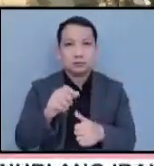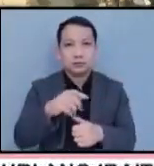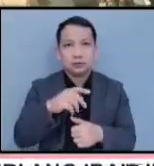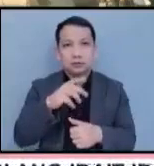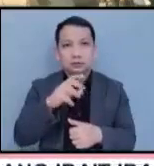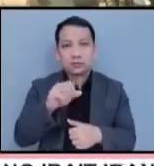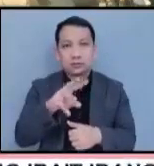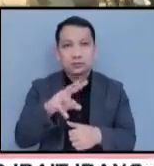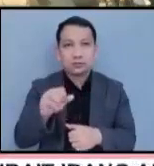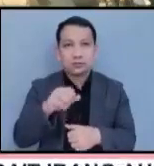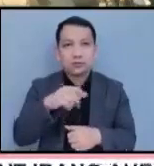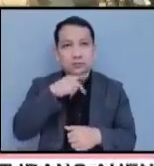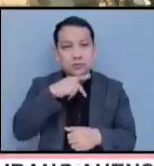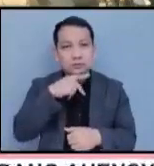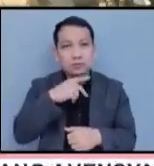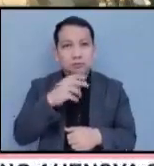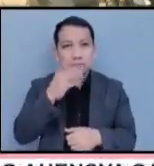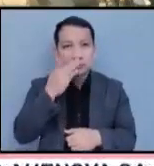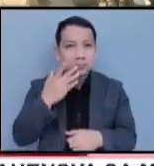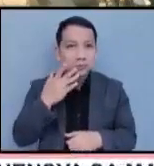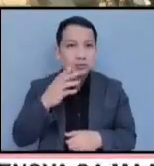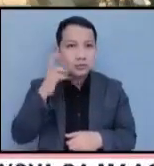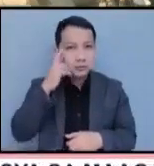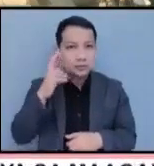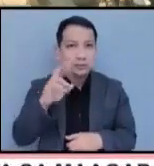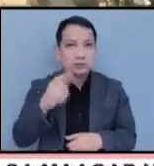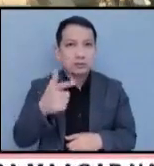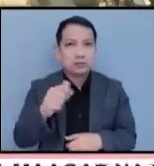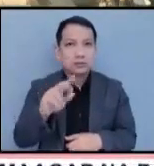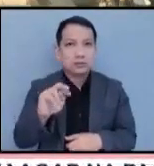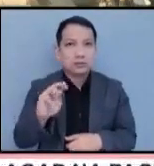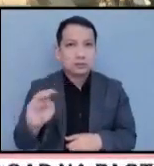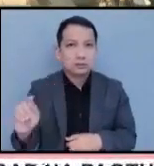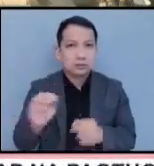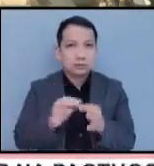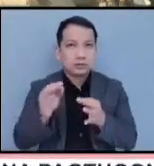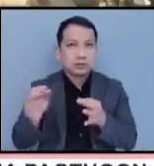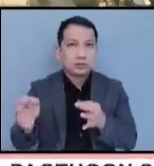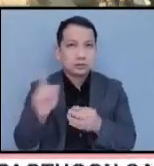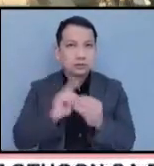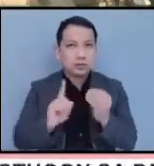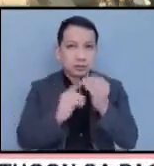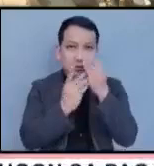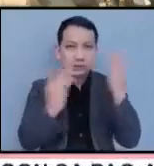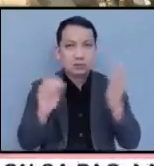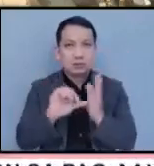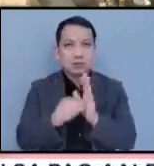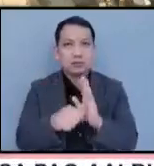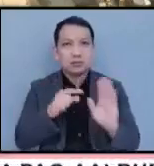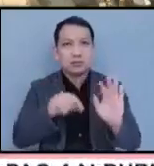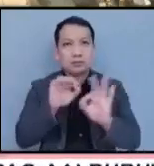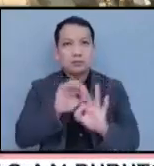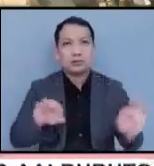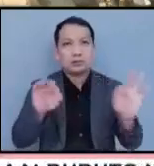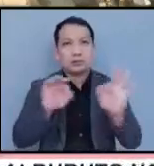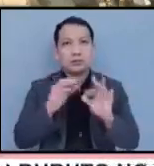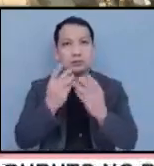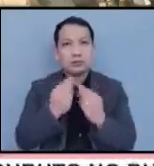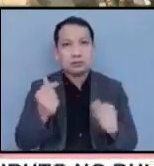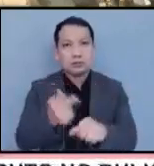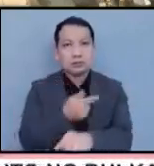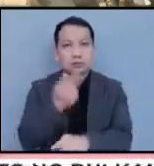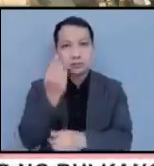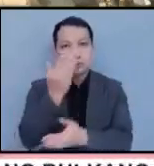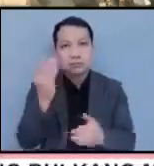Albay Governor Grex Lagman na handa sila sakaling tumagal pa ang sitwasyon, pero iginit niya ang kailangan din ng long-term solutions tulad ng